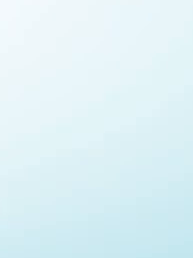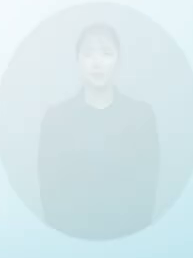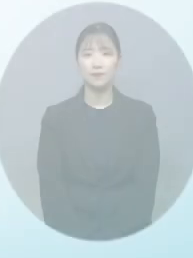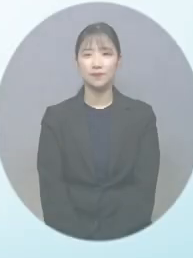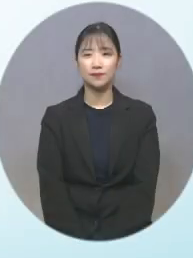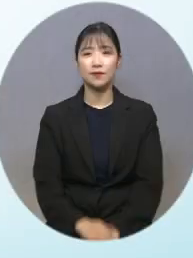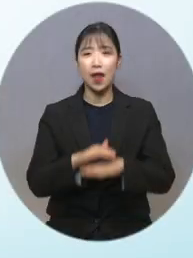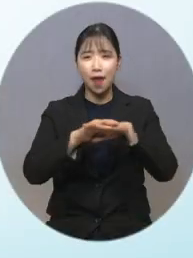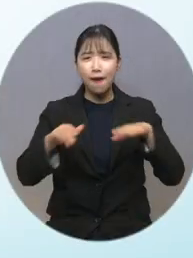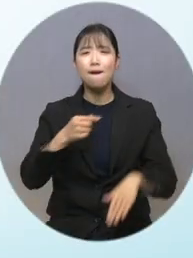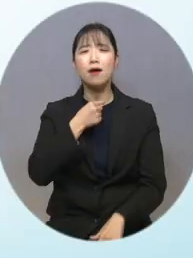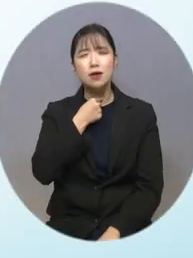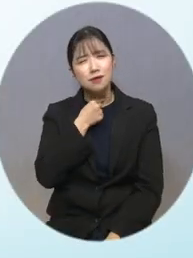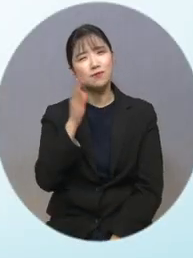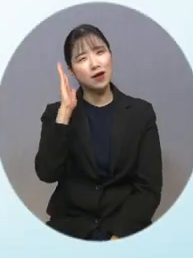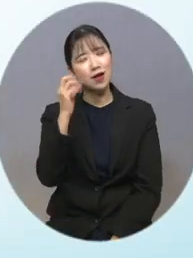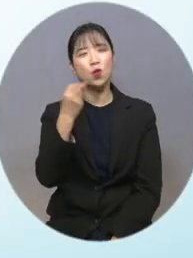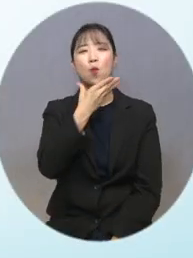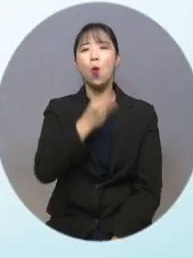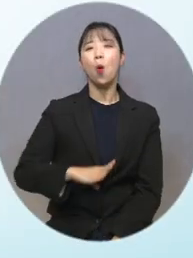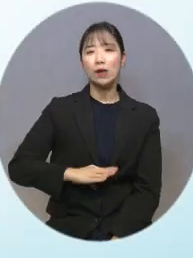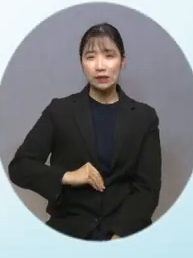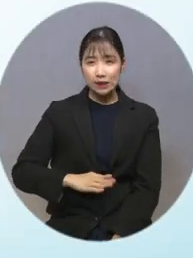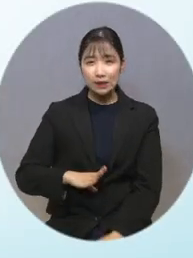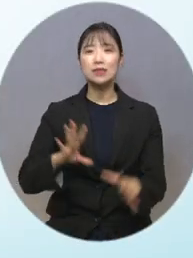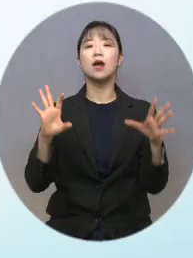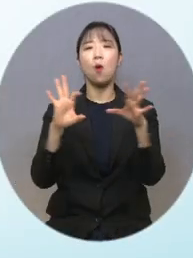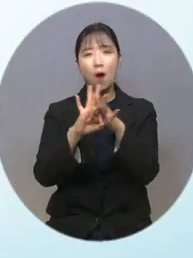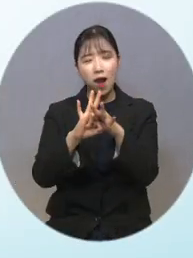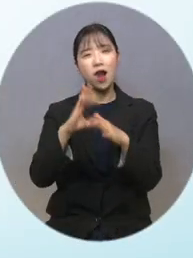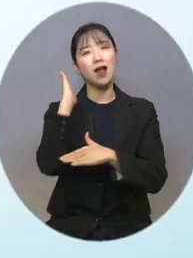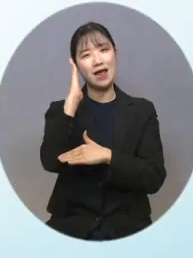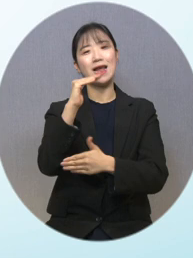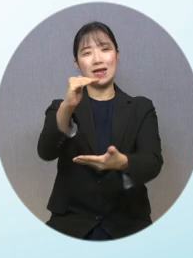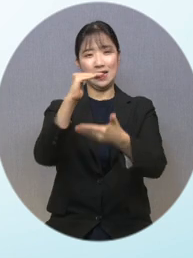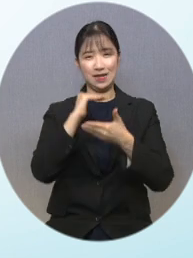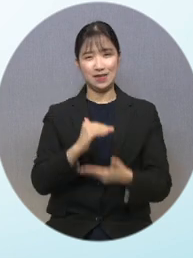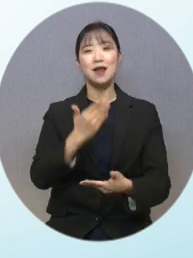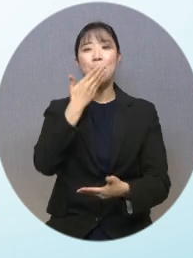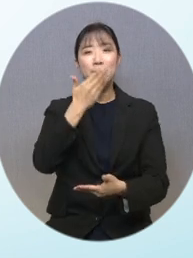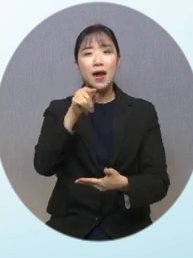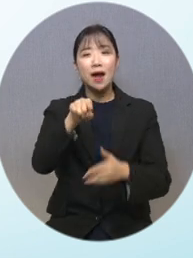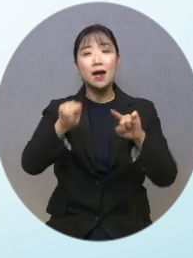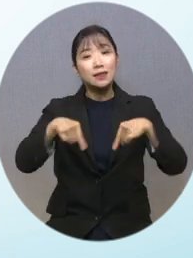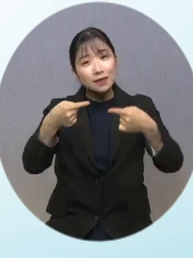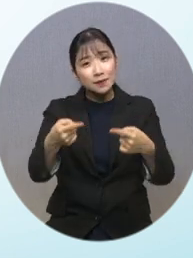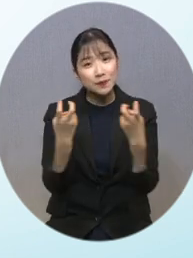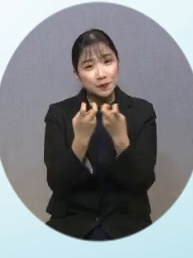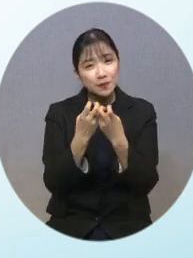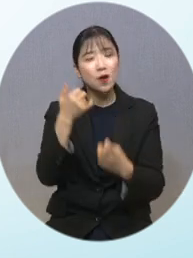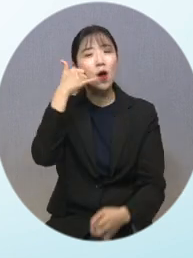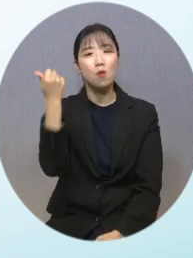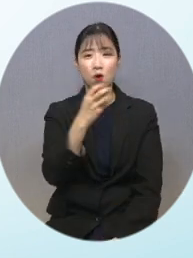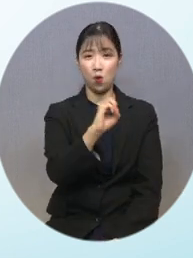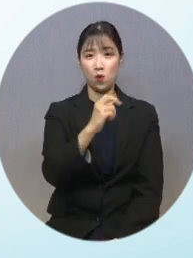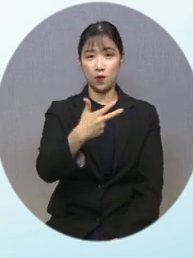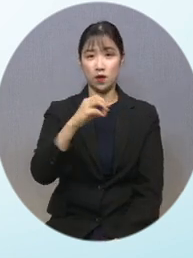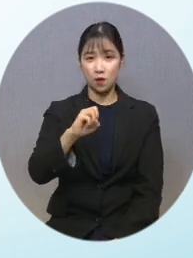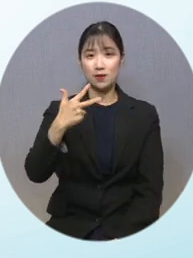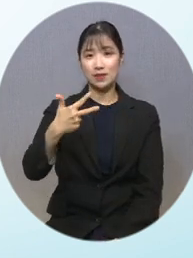해결해야 할 사연이나 복지 관련 제보를 전해드리는 나도 말좀 합시다 참여 방법은 전화번호